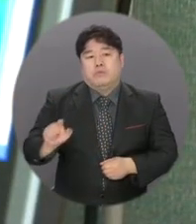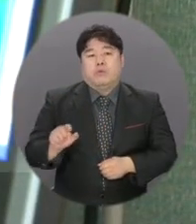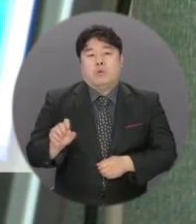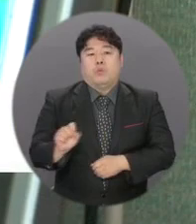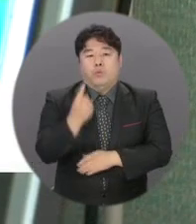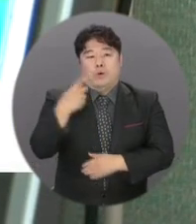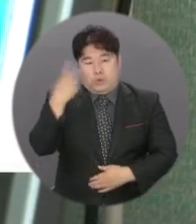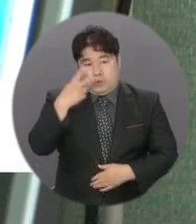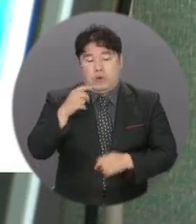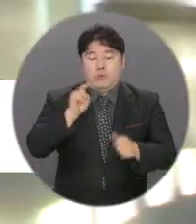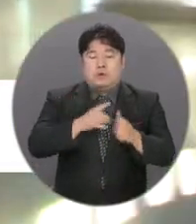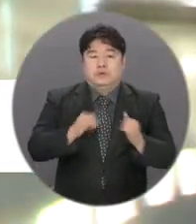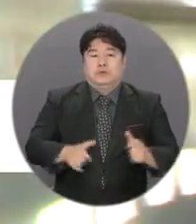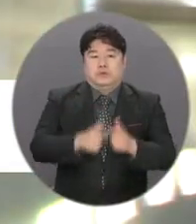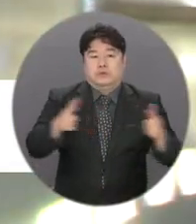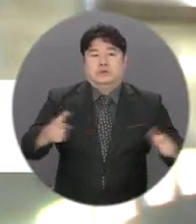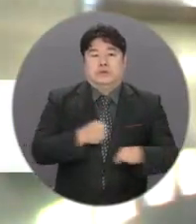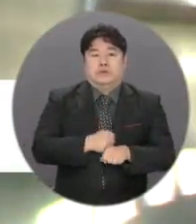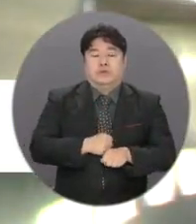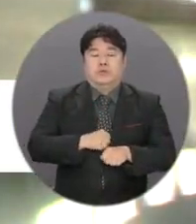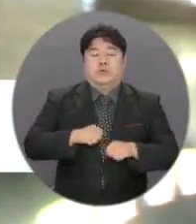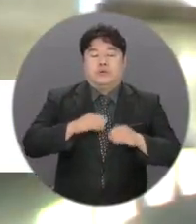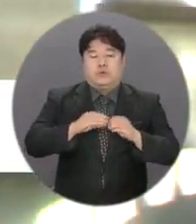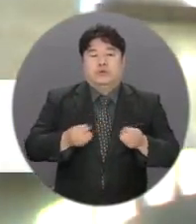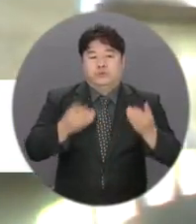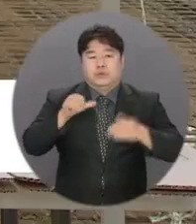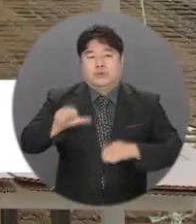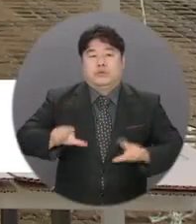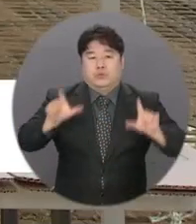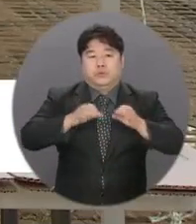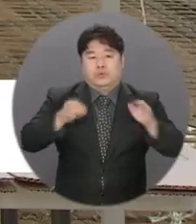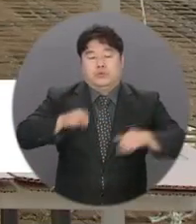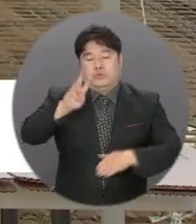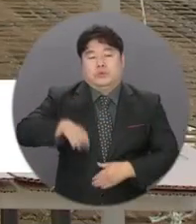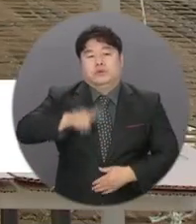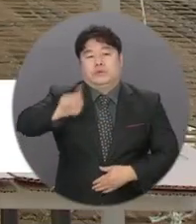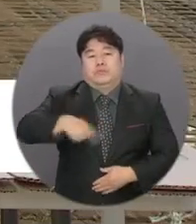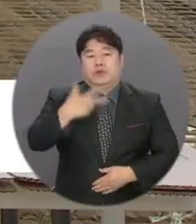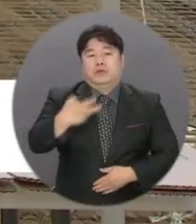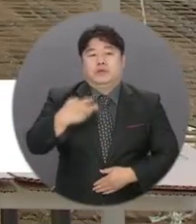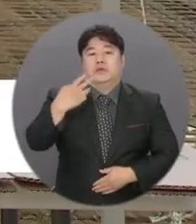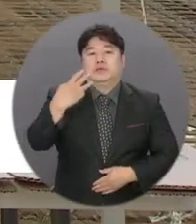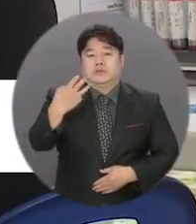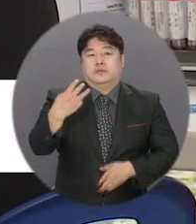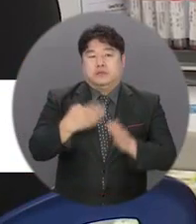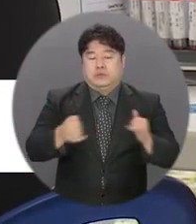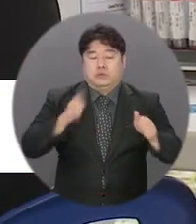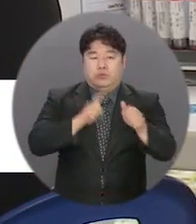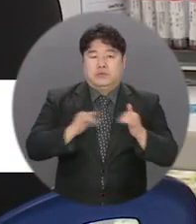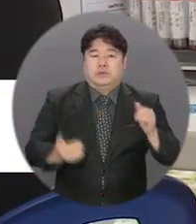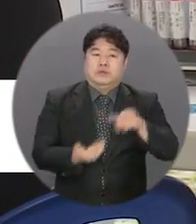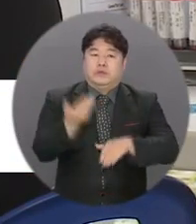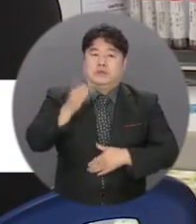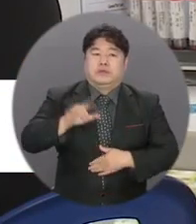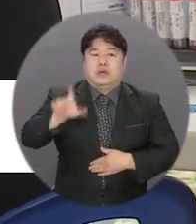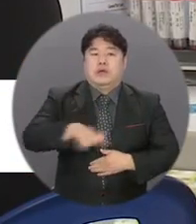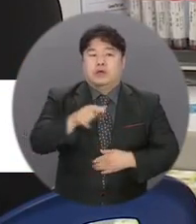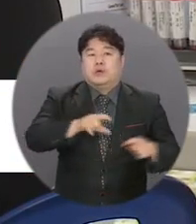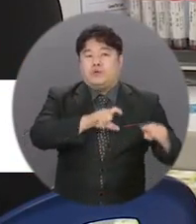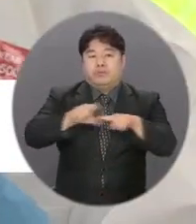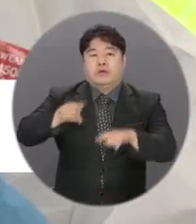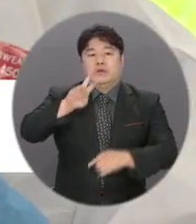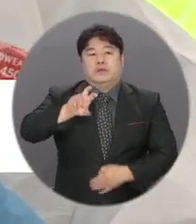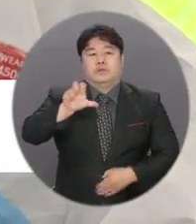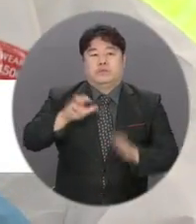있습니다. 추석 연휴 닷새 동안에만 광주에서 173명의 확진자가 발생했는데 하루 평균